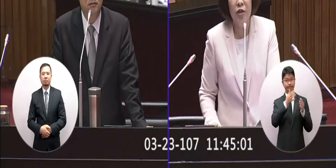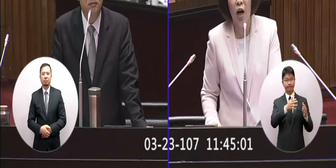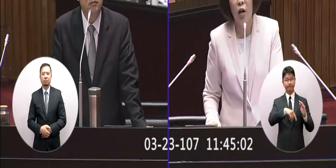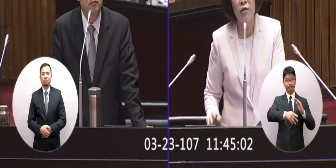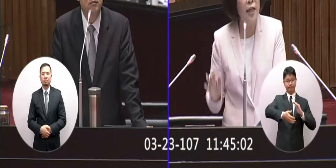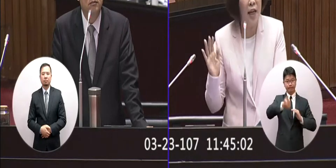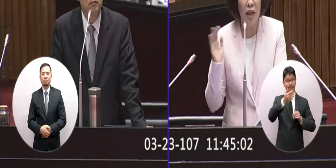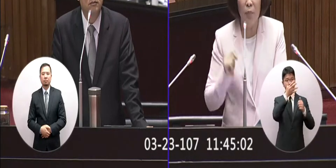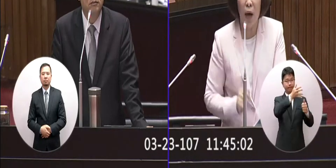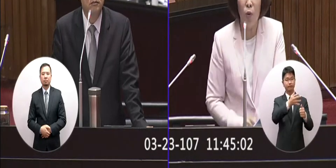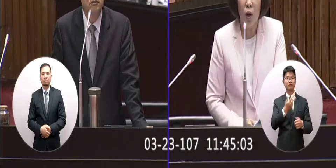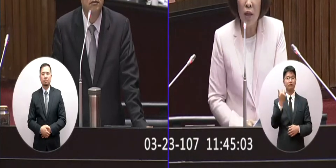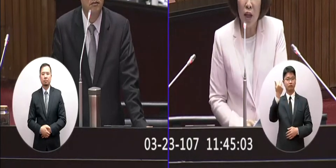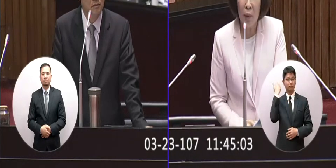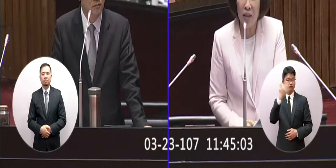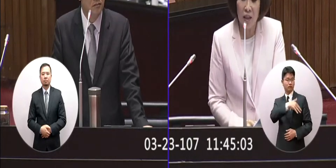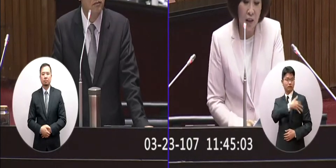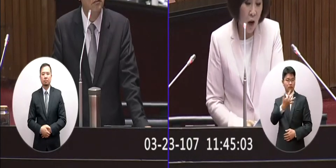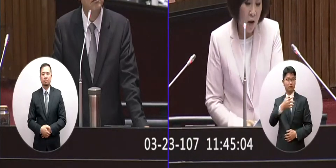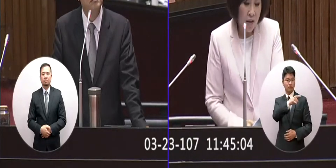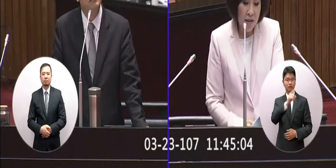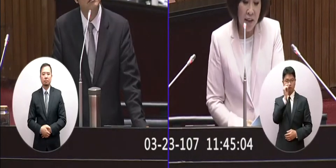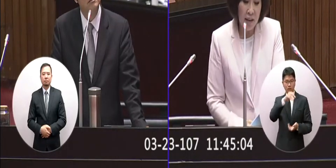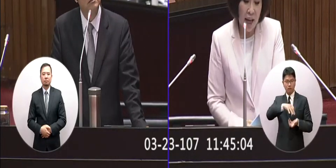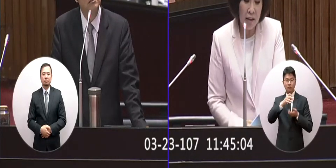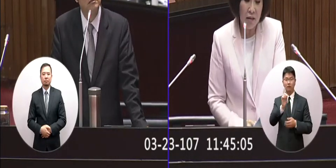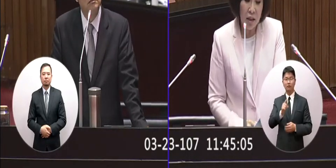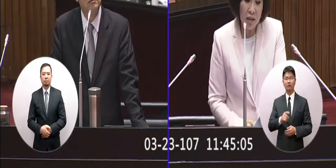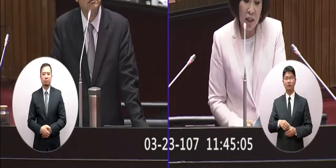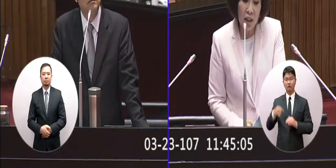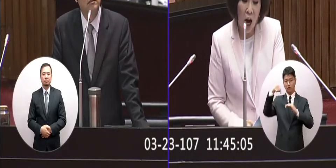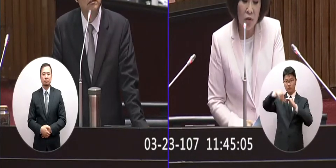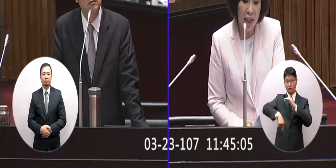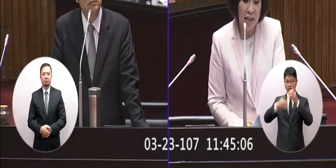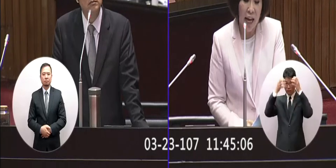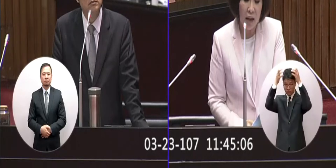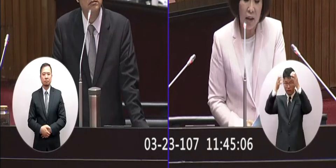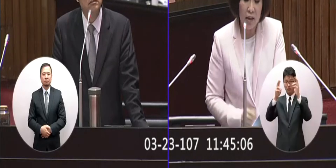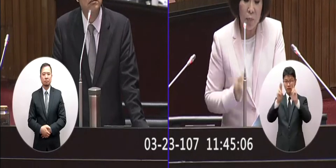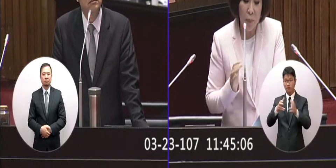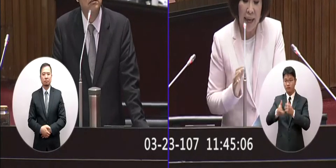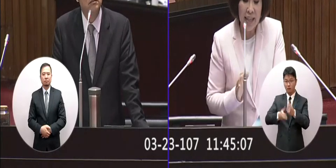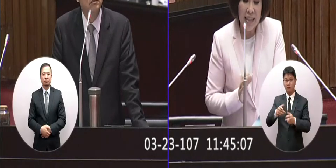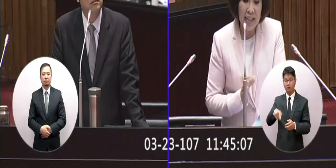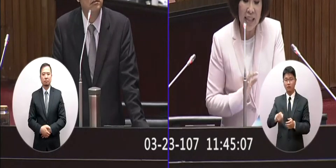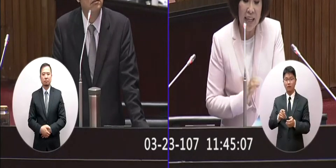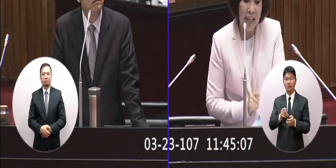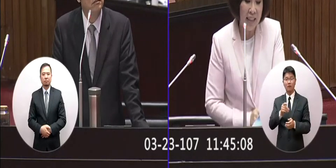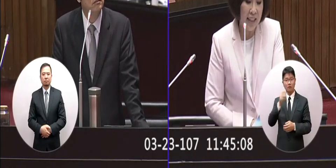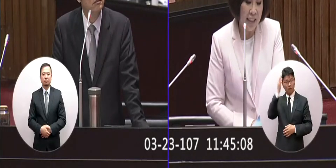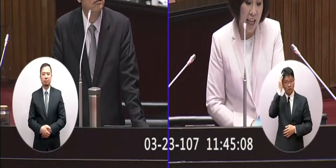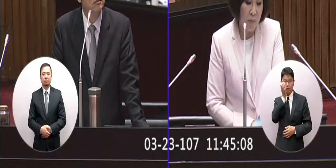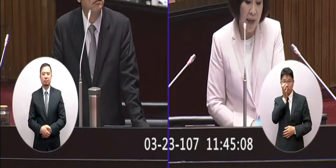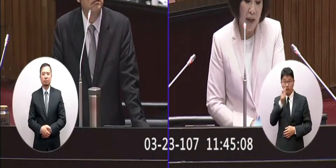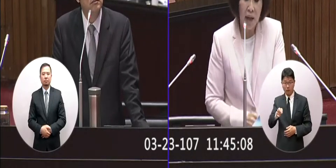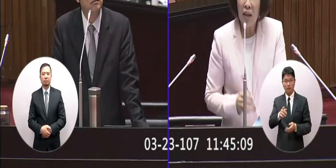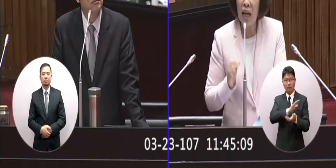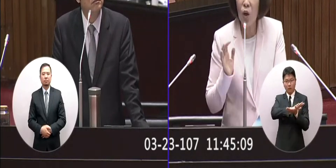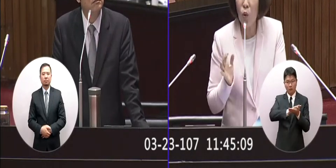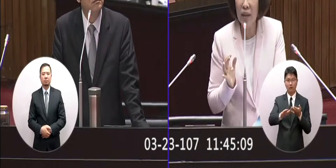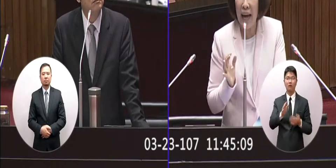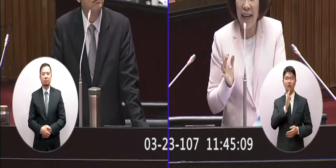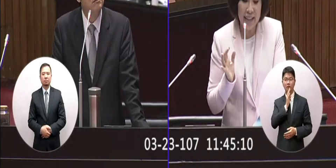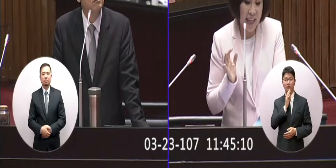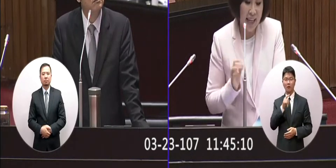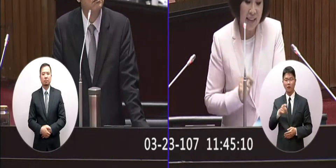长请教，你在上个礼拜五特别提到深澳电厂的煤是干净的燃煤，